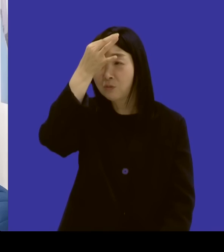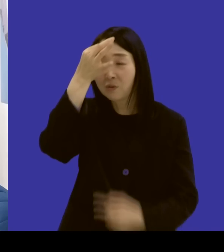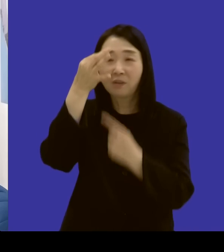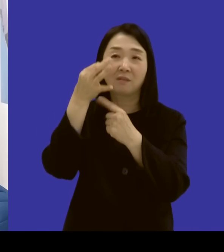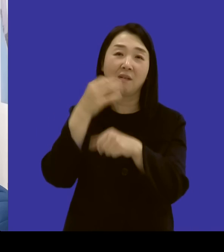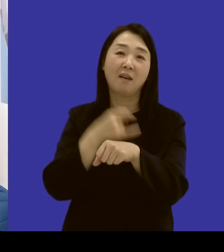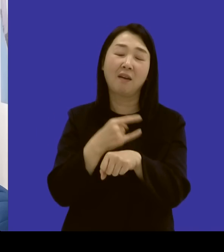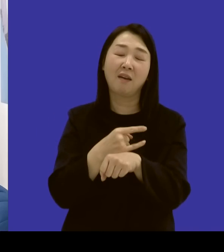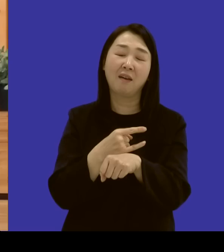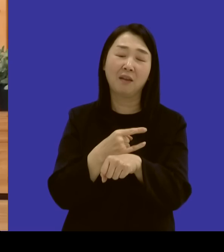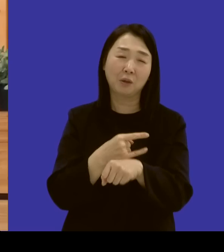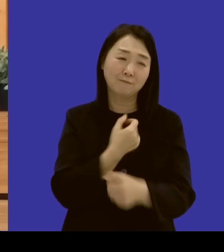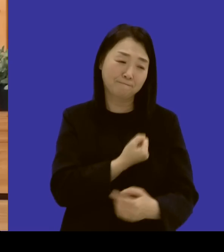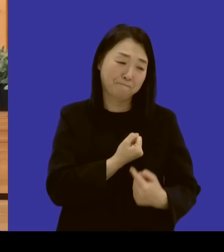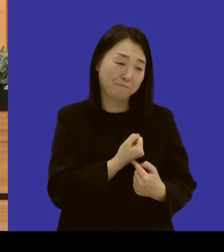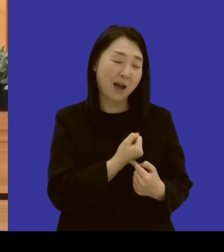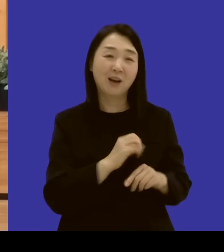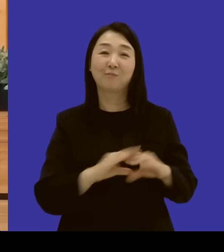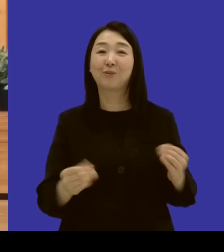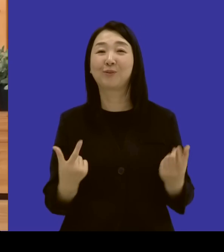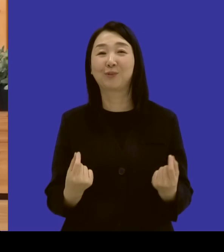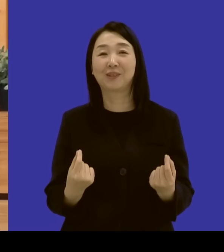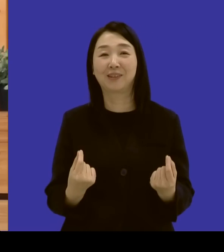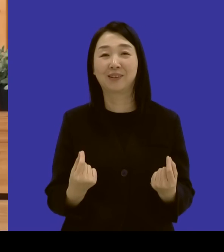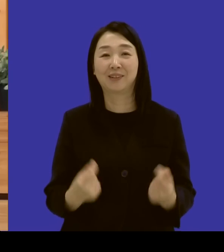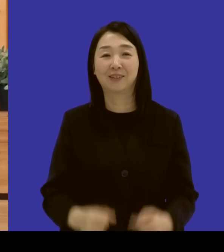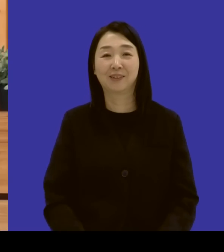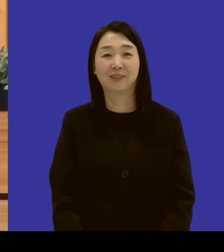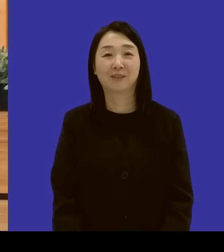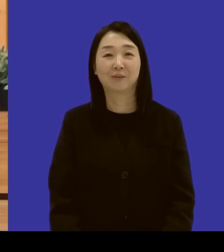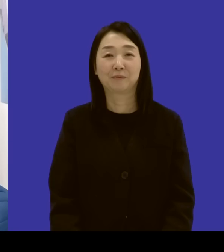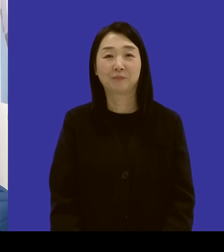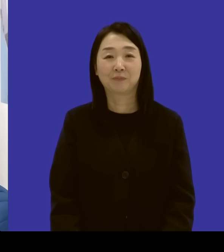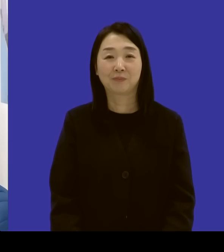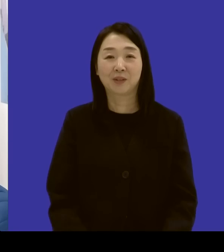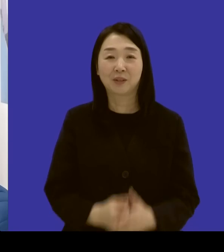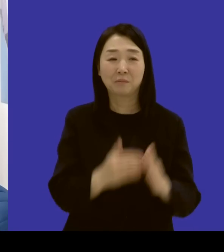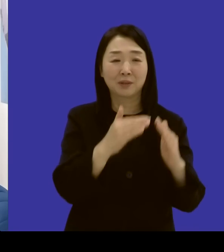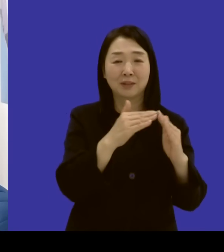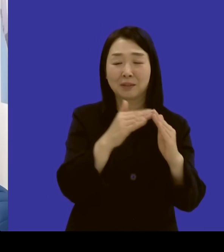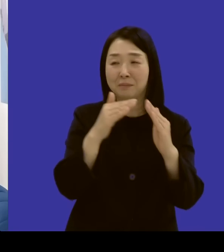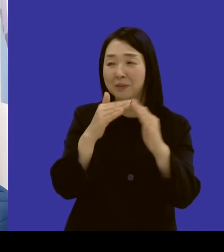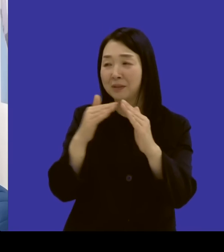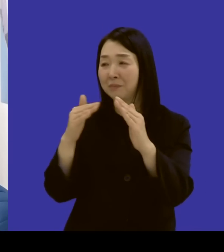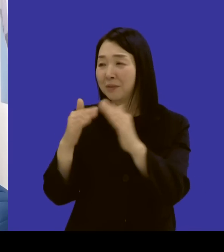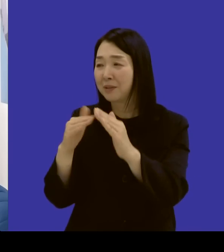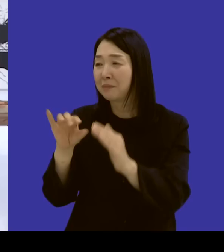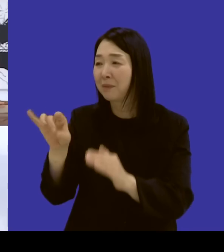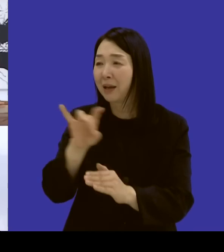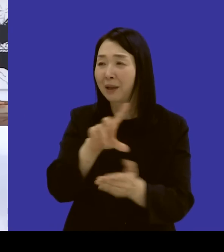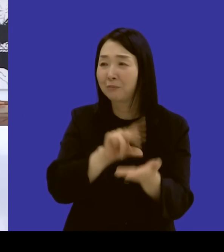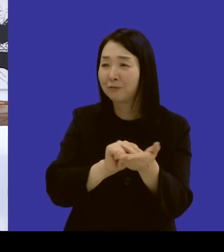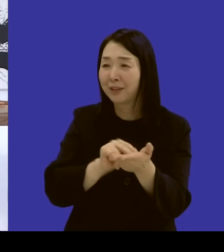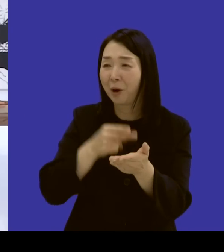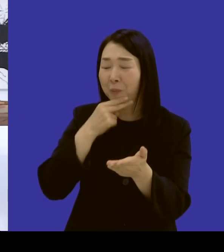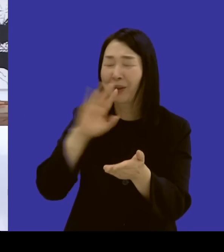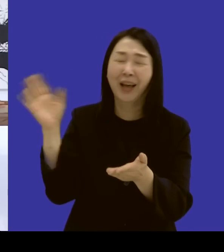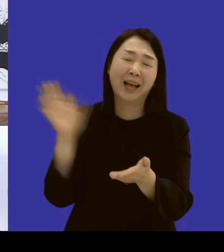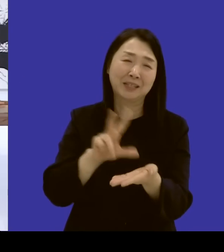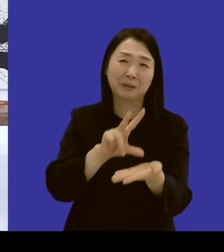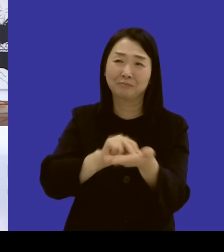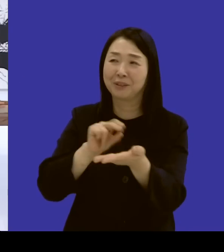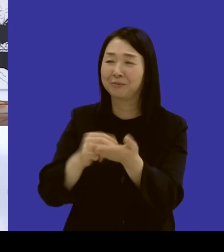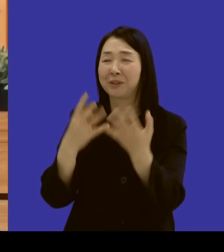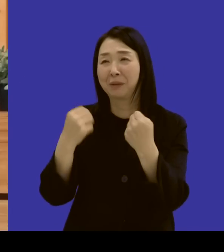좀 한을 푸는 그런 게 좀 많아요. 그렇죠. 그래서 사실은 가정마다 다 문제 없는 집안이 그렇죠. 없죠. 다